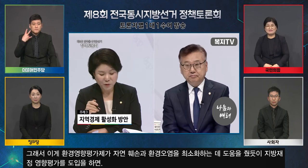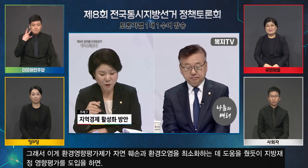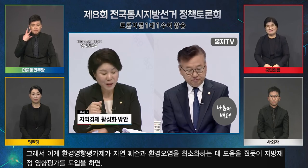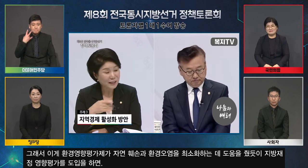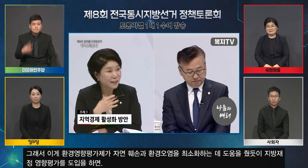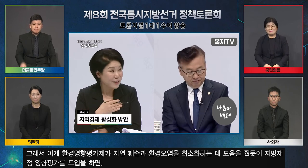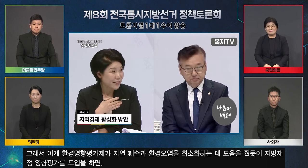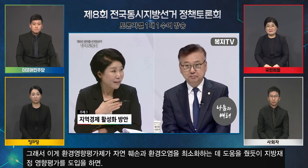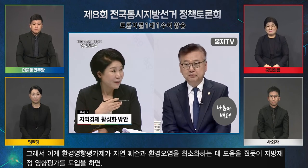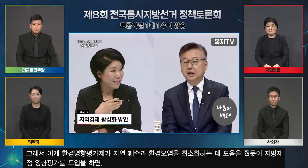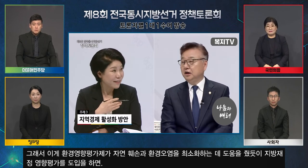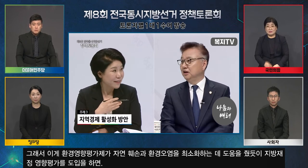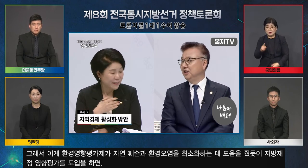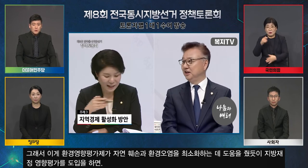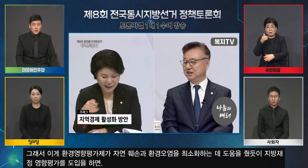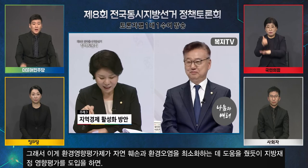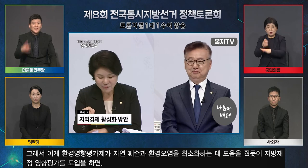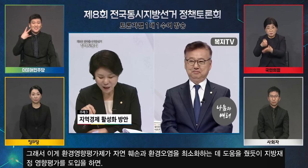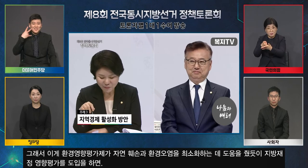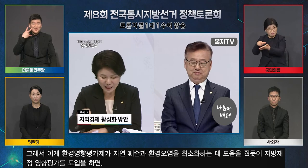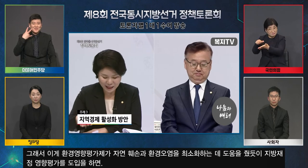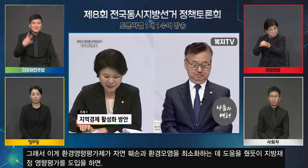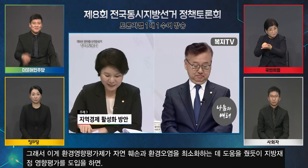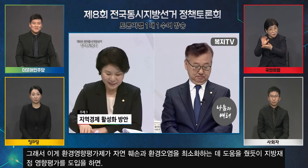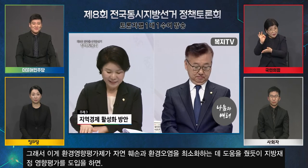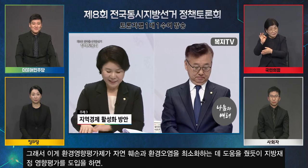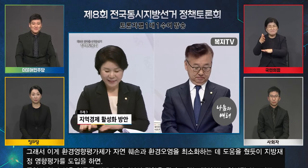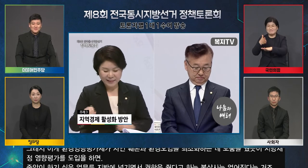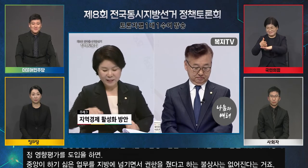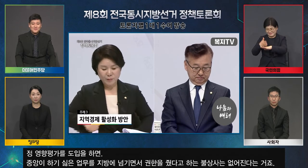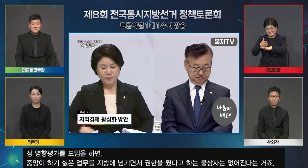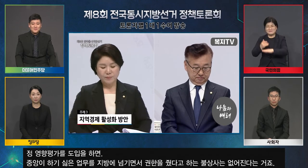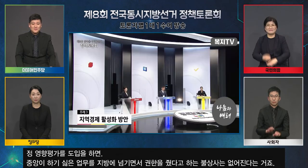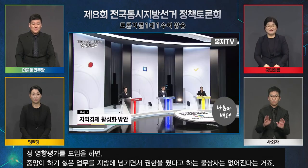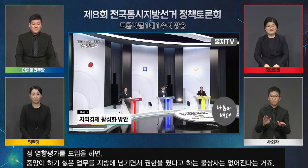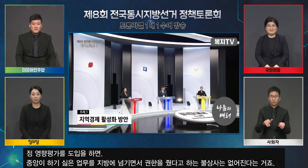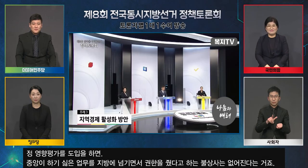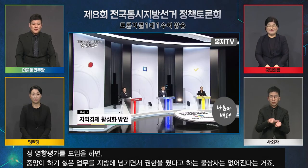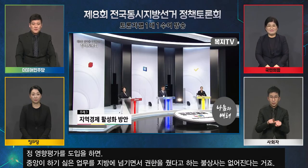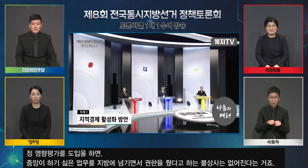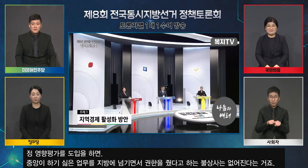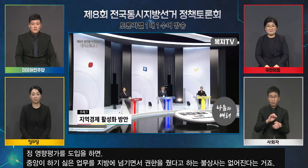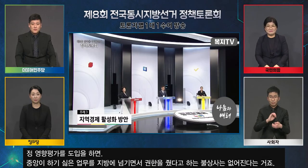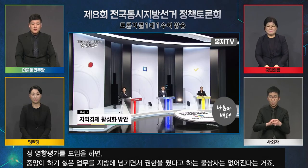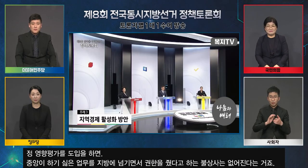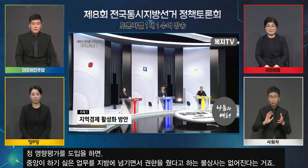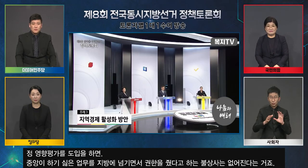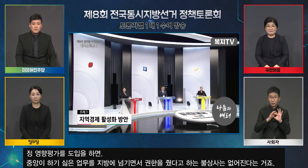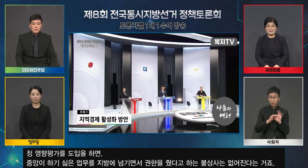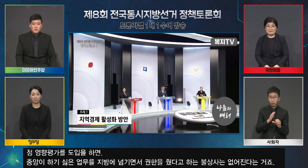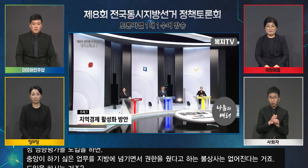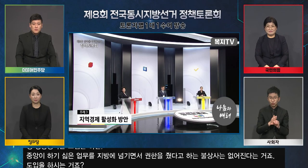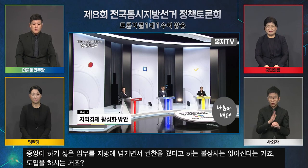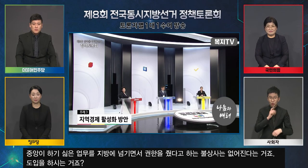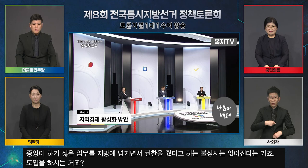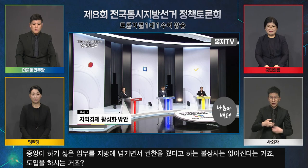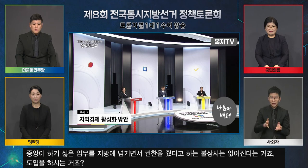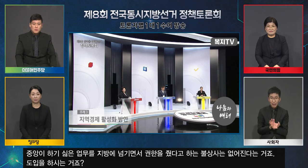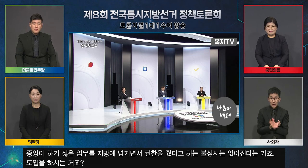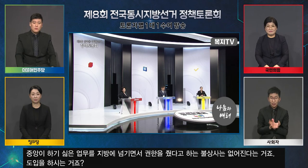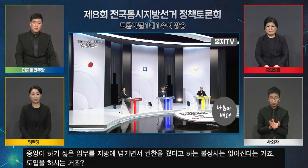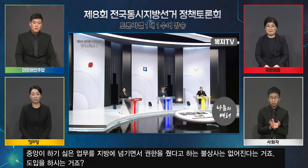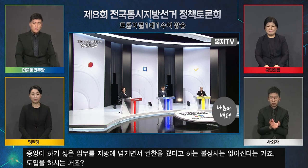도입을 하시는 거죠? 네. 감사합니다. 네. 시간 총량제 토론 진행하고 있는데 지금 정의당 장혜영